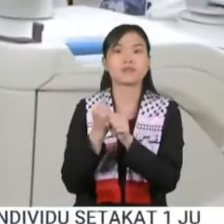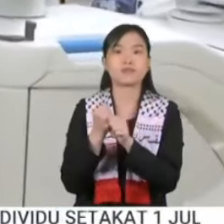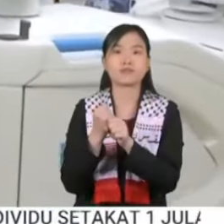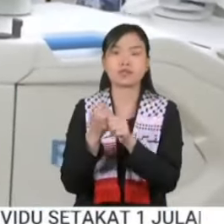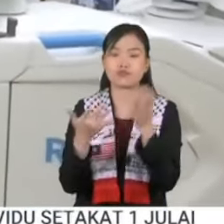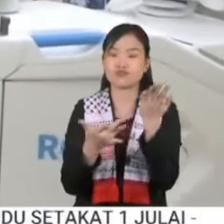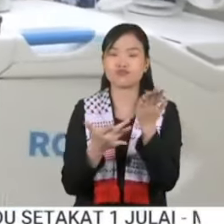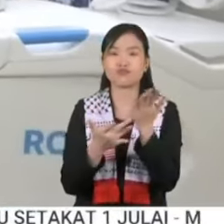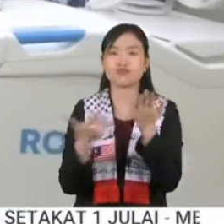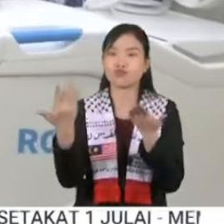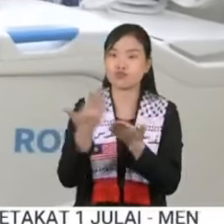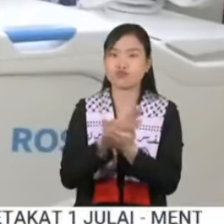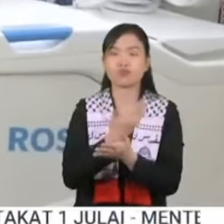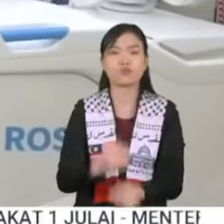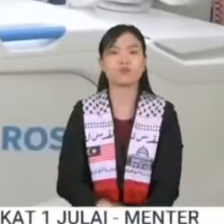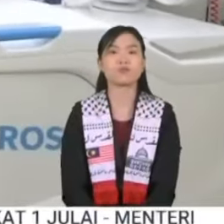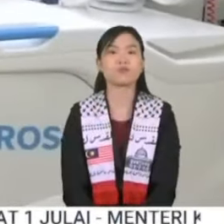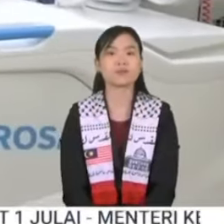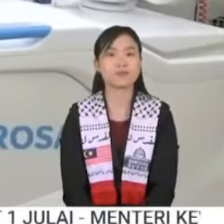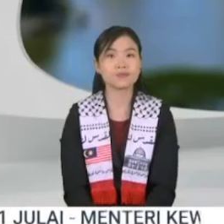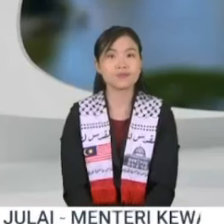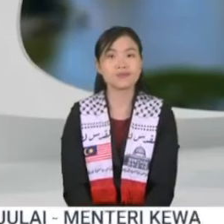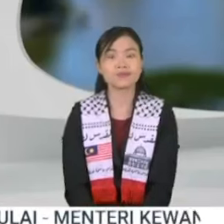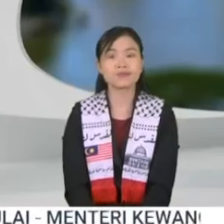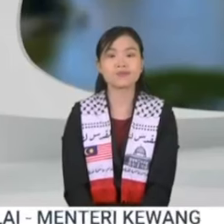Gary, RTM.